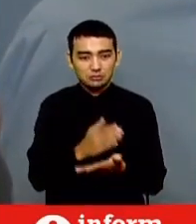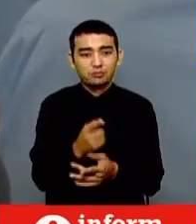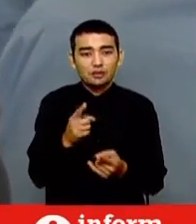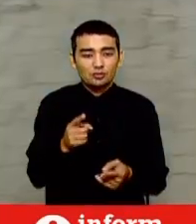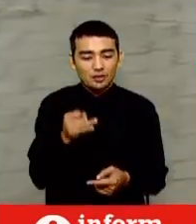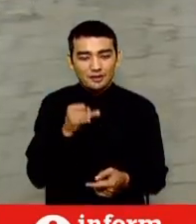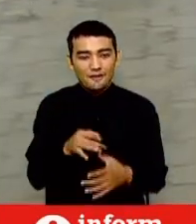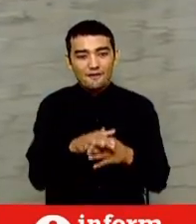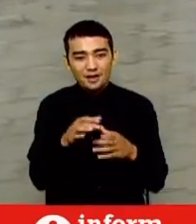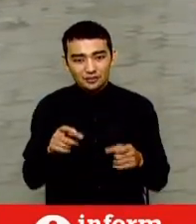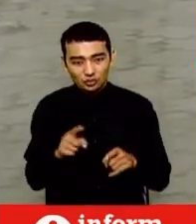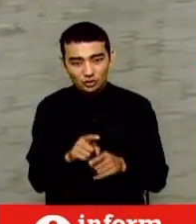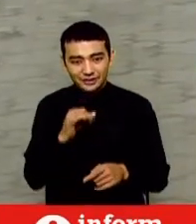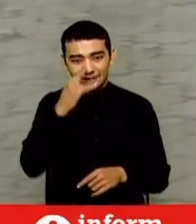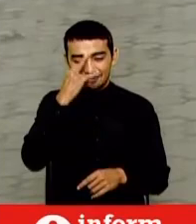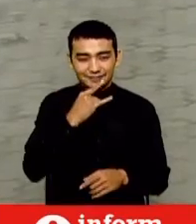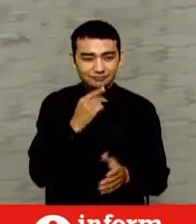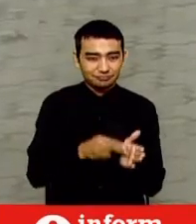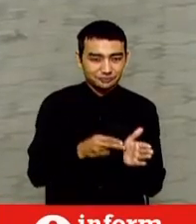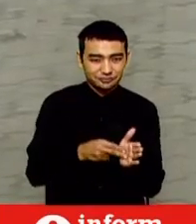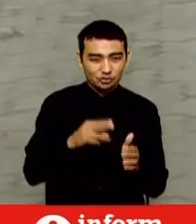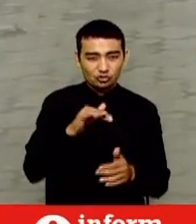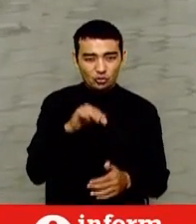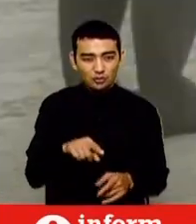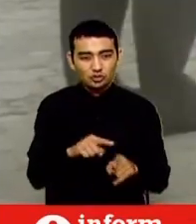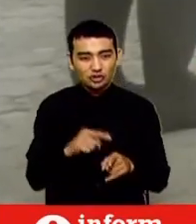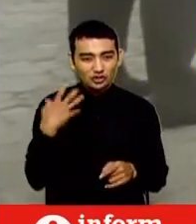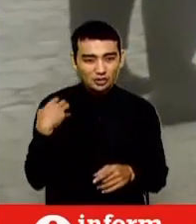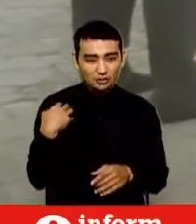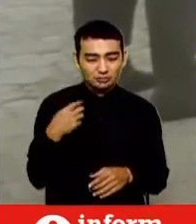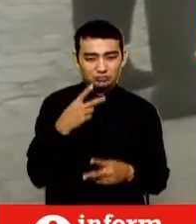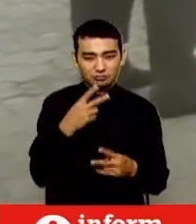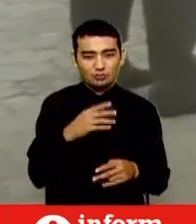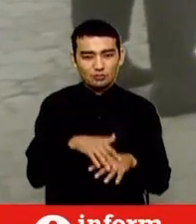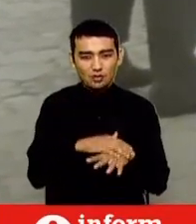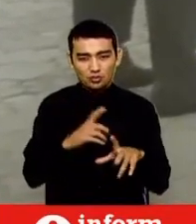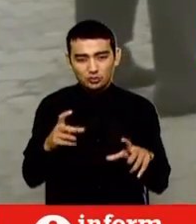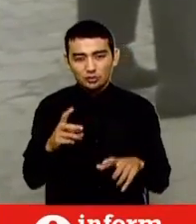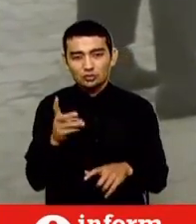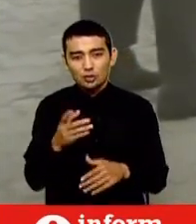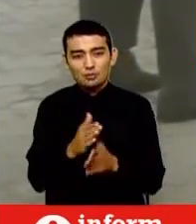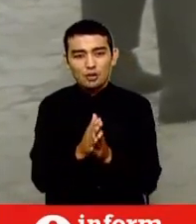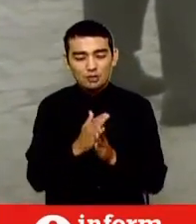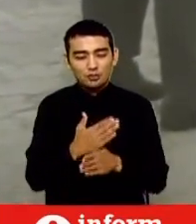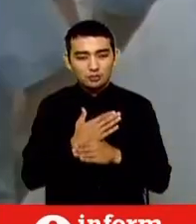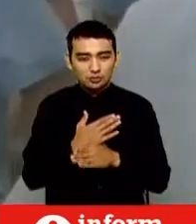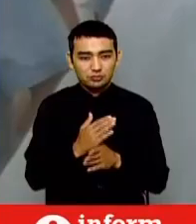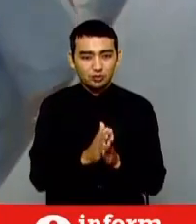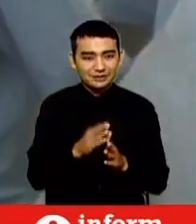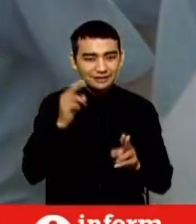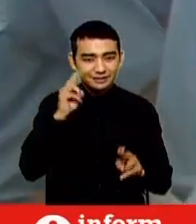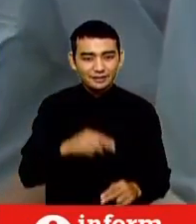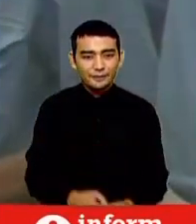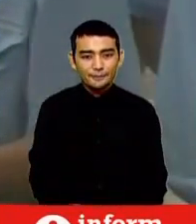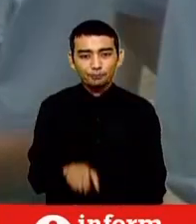Енді шенеуніктерден де Қазақстан темір жолы мекемесінің басшыларынан да күдер үзген көпшілік кімнен көмек сұрарын білмей әлек. Мына